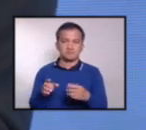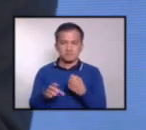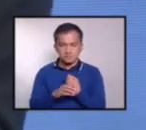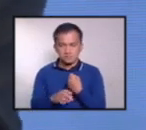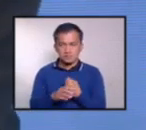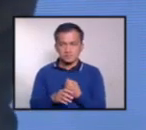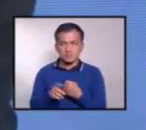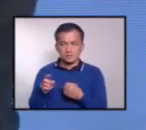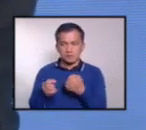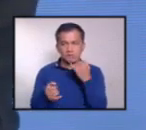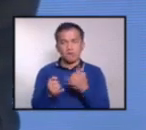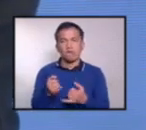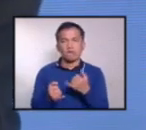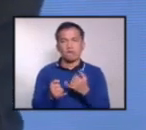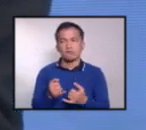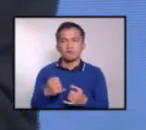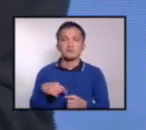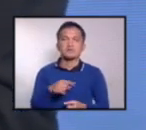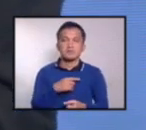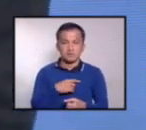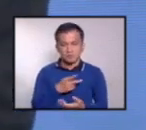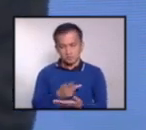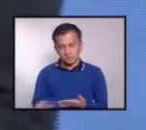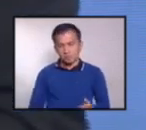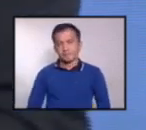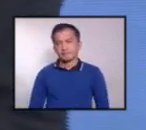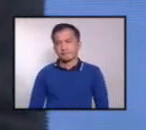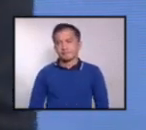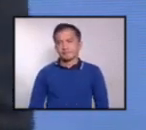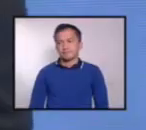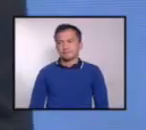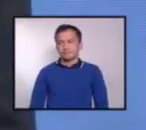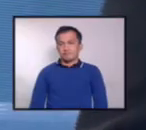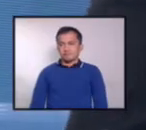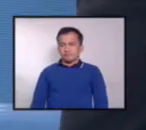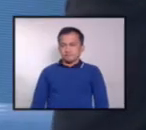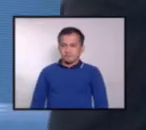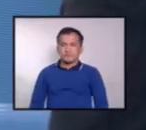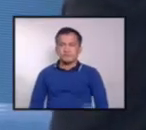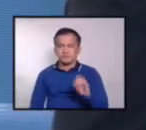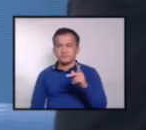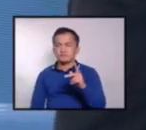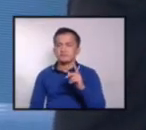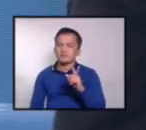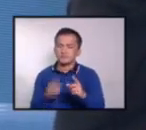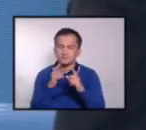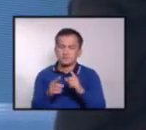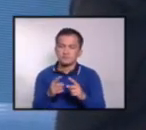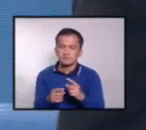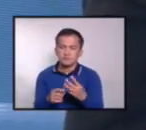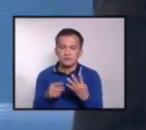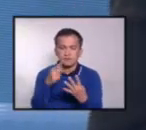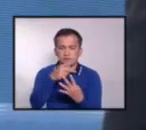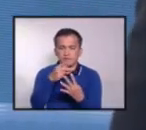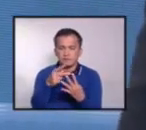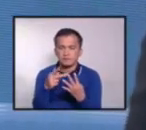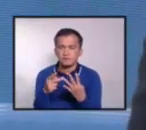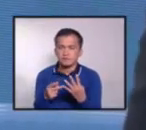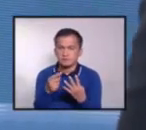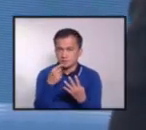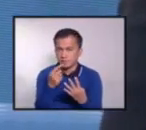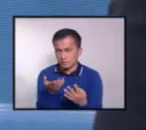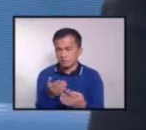kontrata na ang dulo ay tayo yung malulugi. Okay, pag-usapan natin itong 4Ps na sinasabi